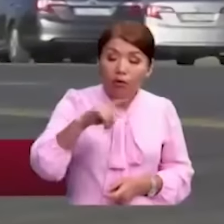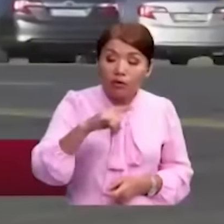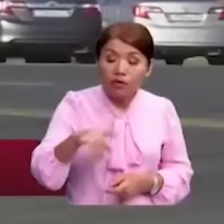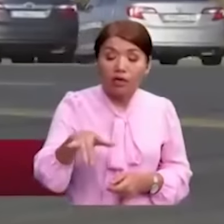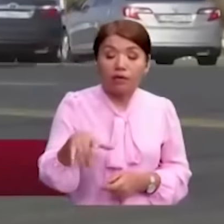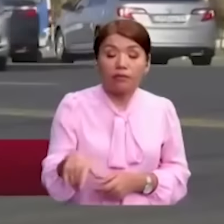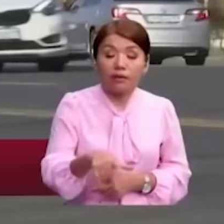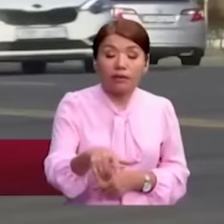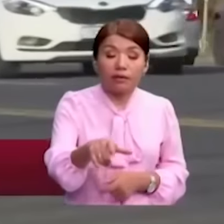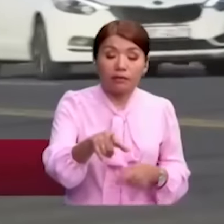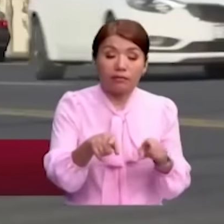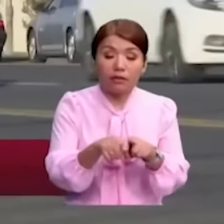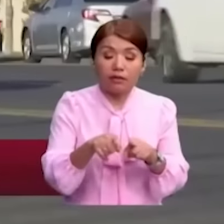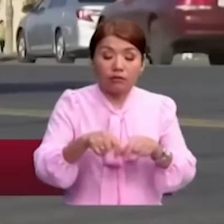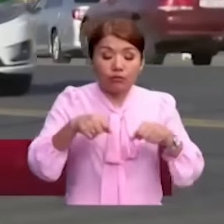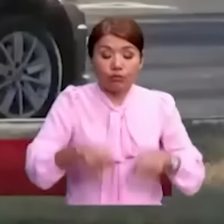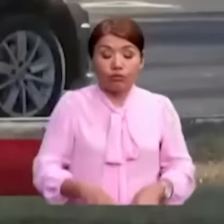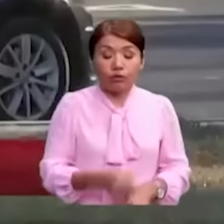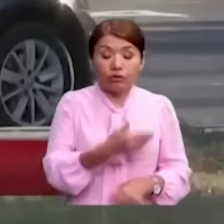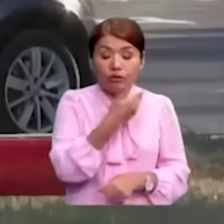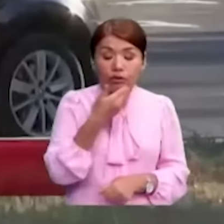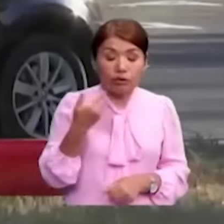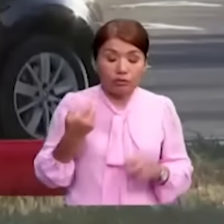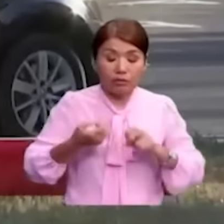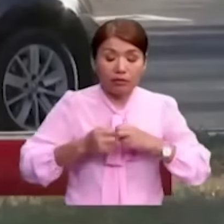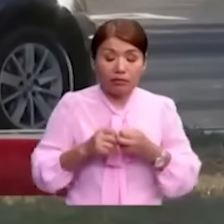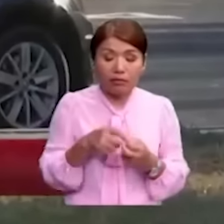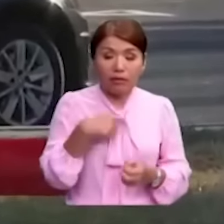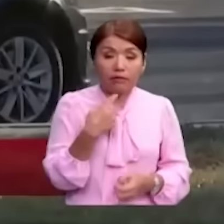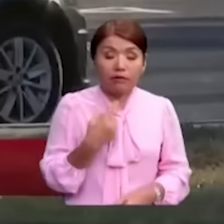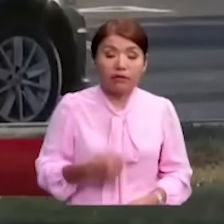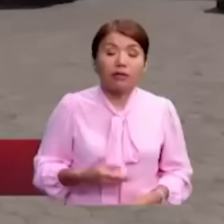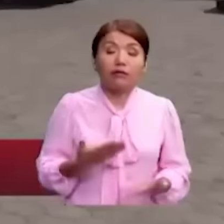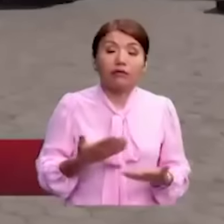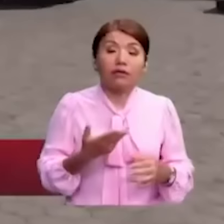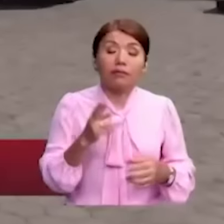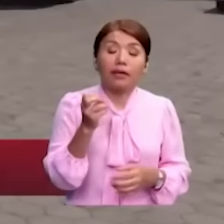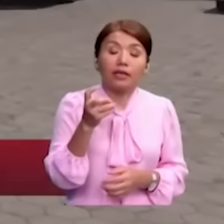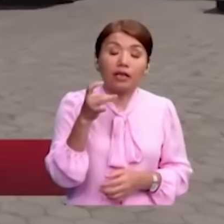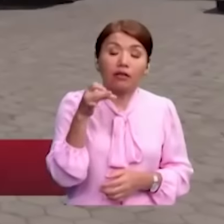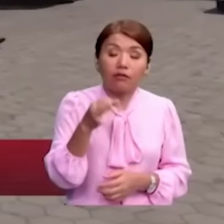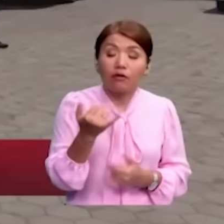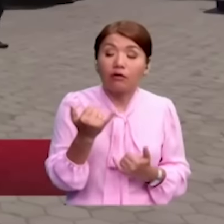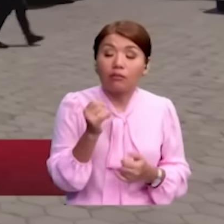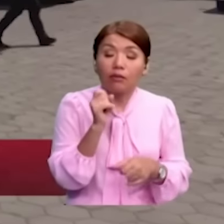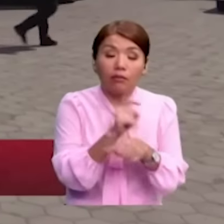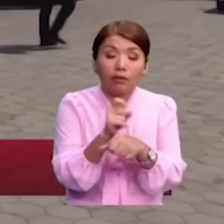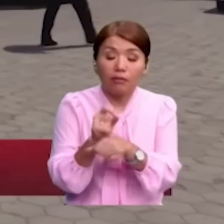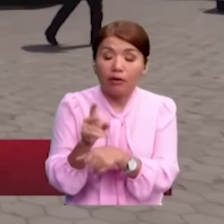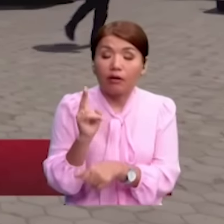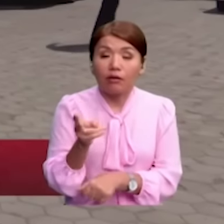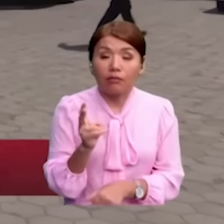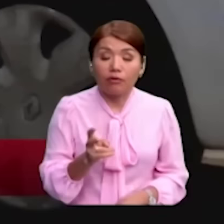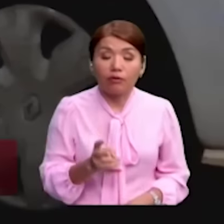жолақы мәселесі біздің құзырымыздағы шаруа емес деп қысқа қайырды. Сонда Бектенов бүгін кімдерге тапсырма берген